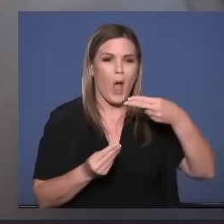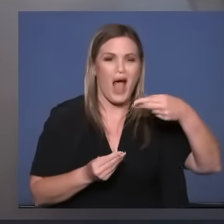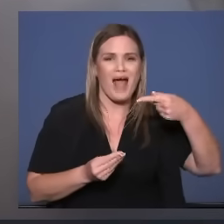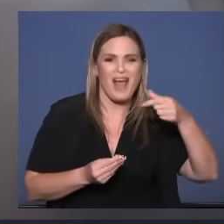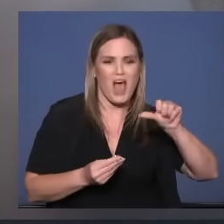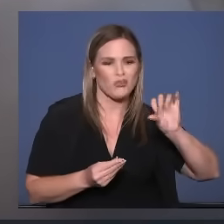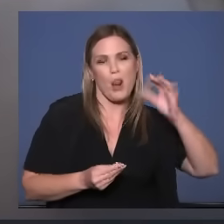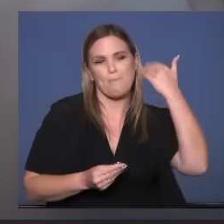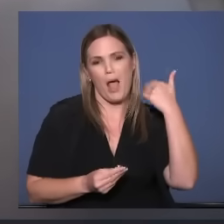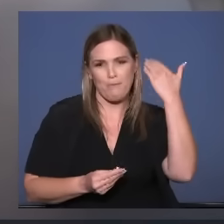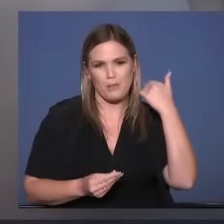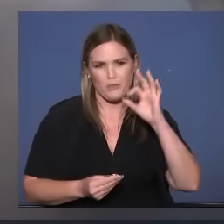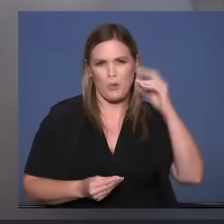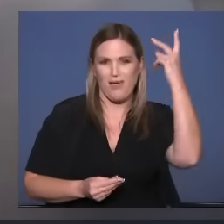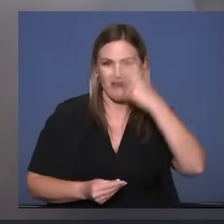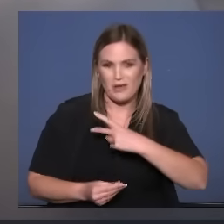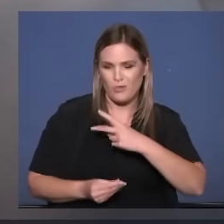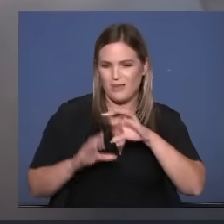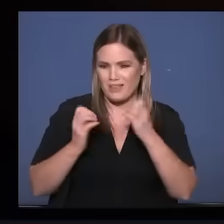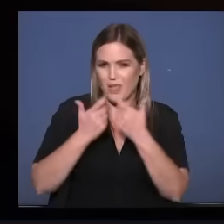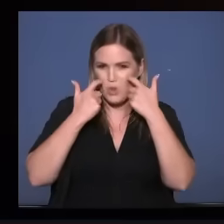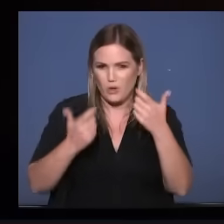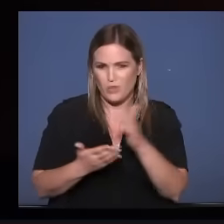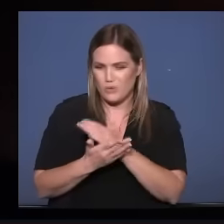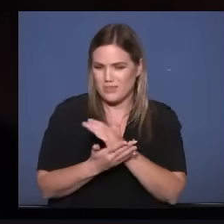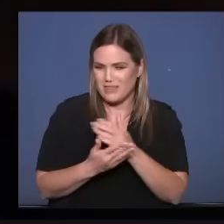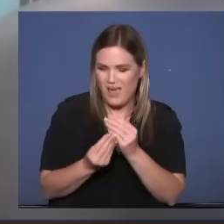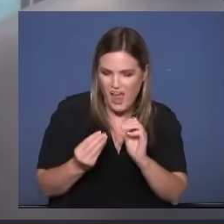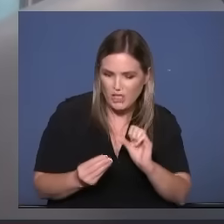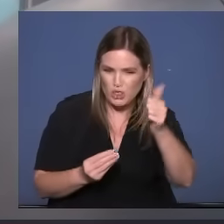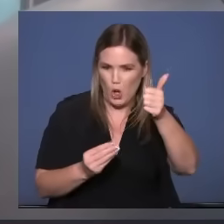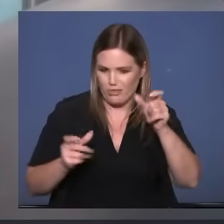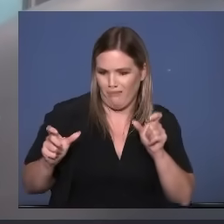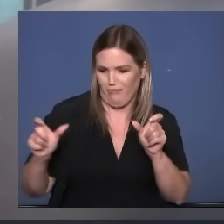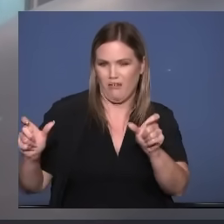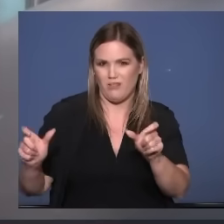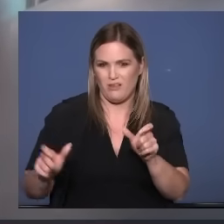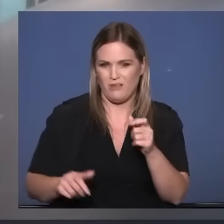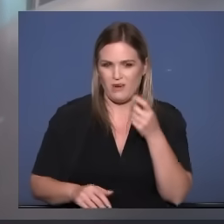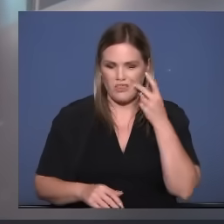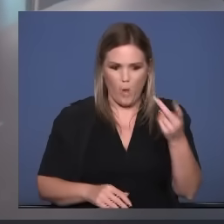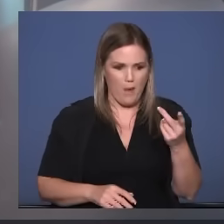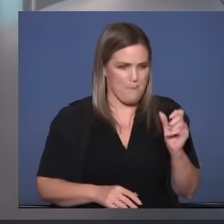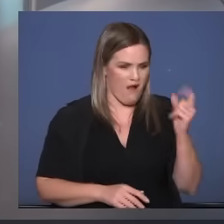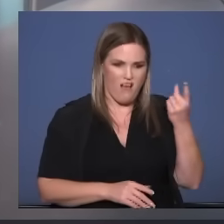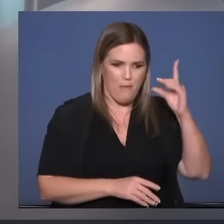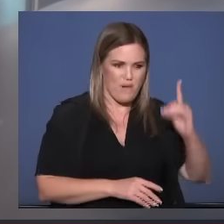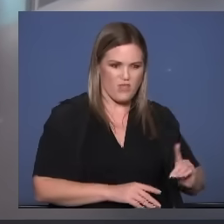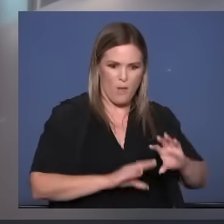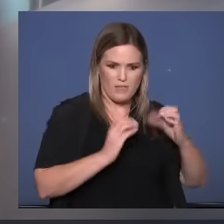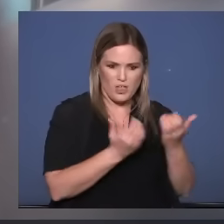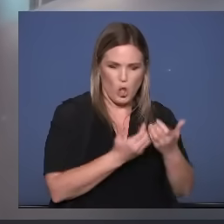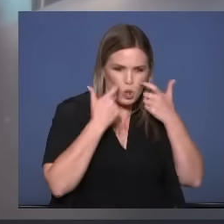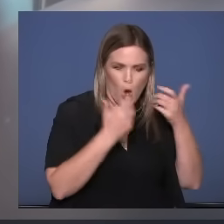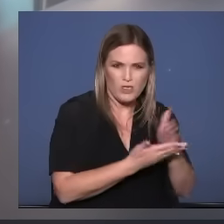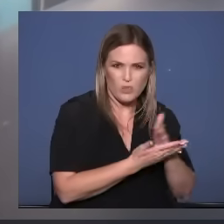הבינו שכית קונות זה היה בעצם הכוח הראשון שנמצא באישון אבל כשאתה רואה מה קרה לחברי כיתות הכוננות בדרום זה לא קצת מלחיץ זה